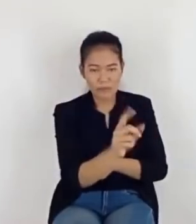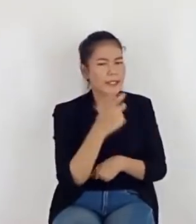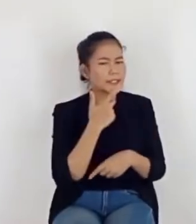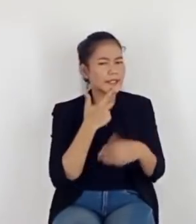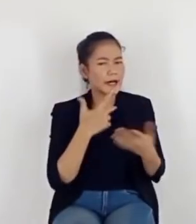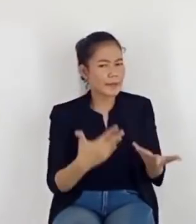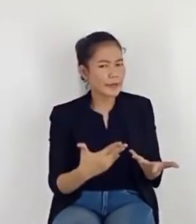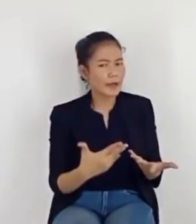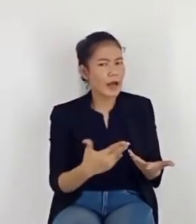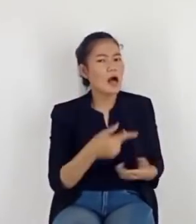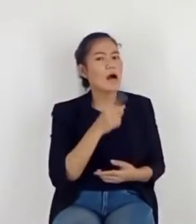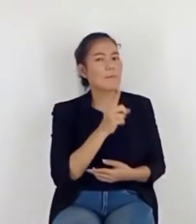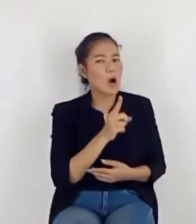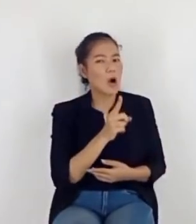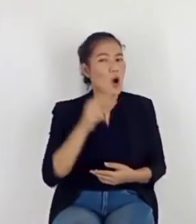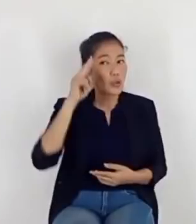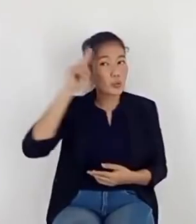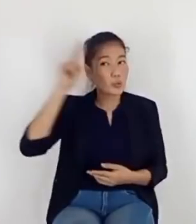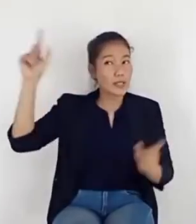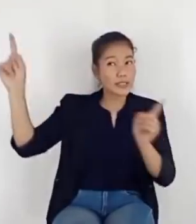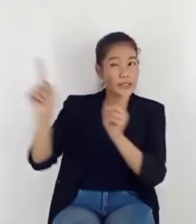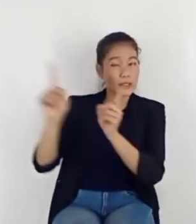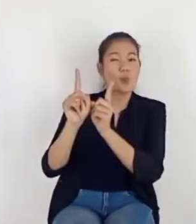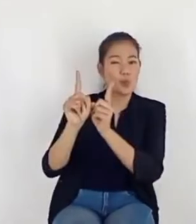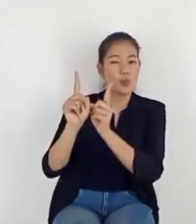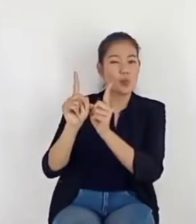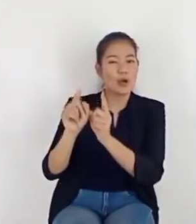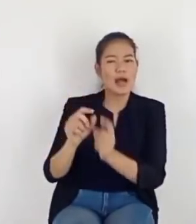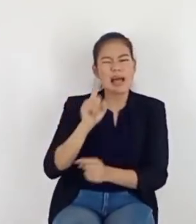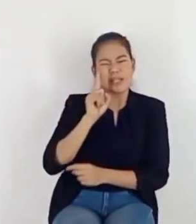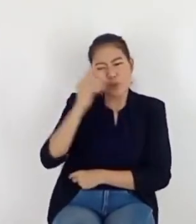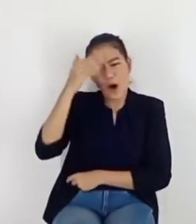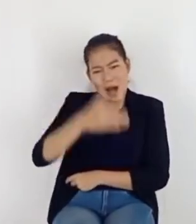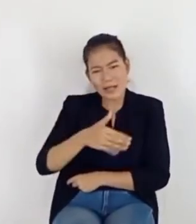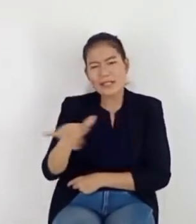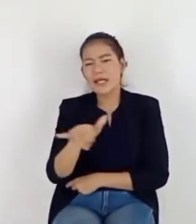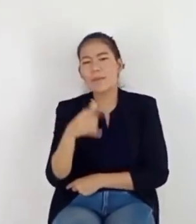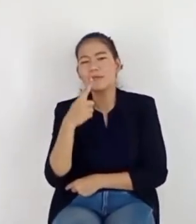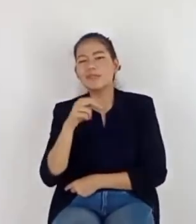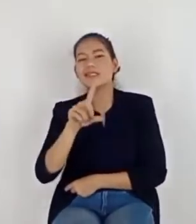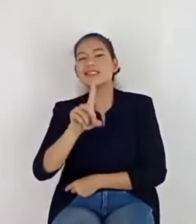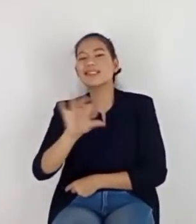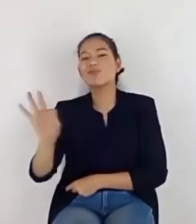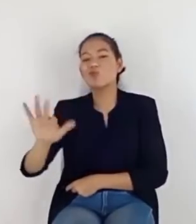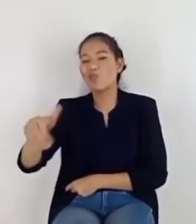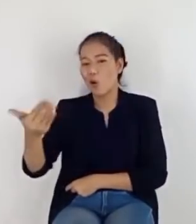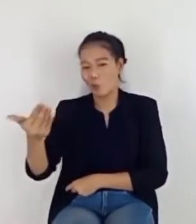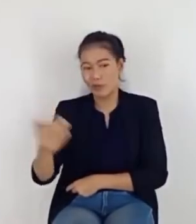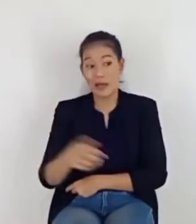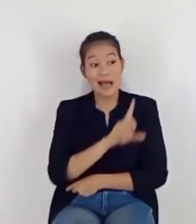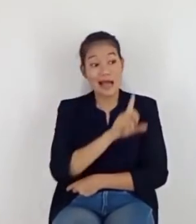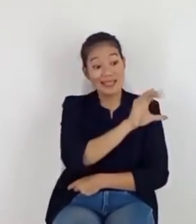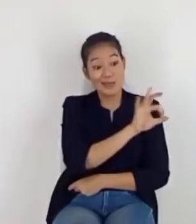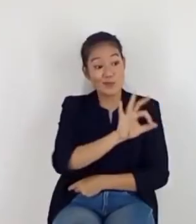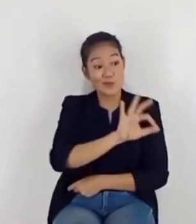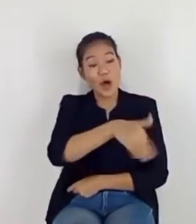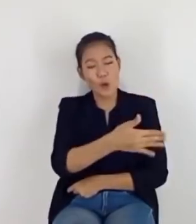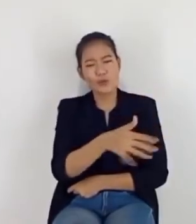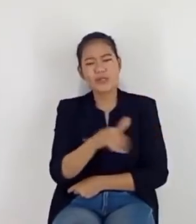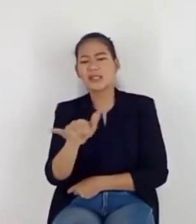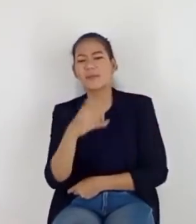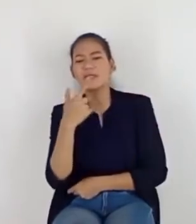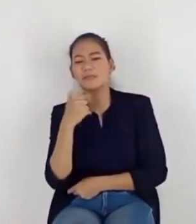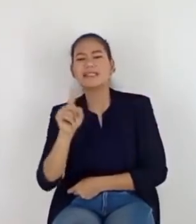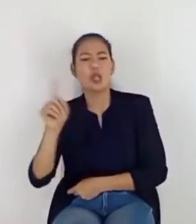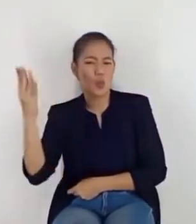yaitu bahwa di hadapan Tuhan, satu hari sama seperti 1000 tahun, dan 1000 tahun sama